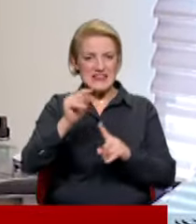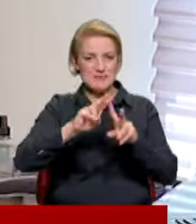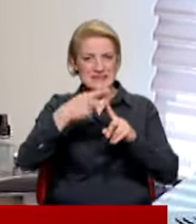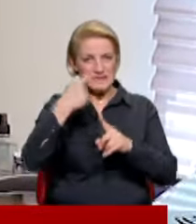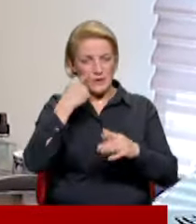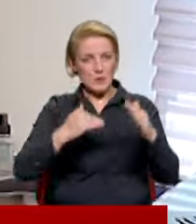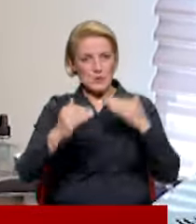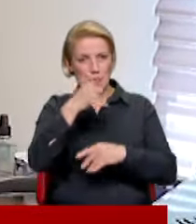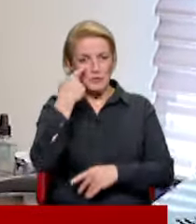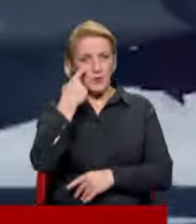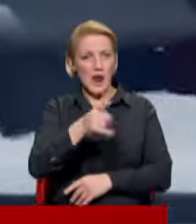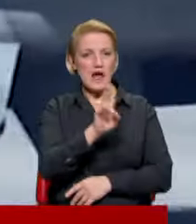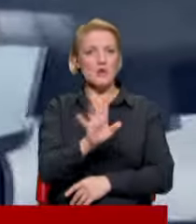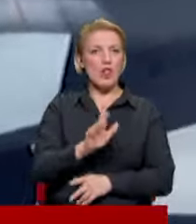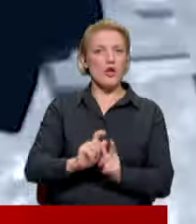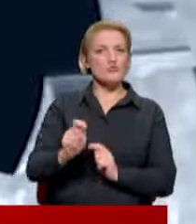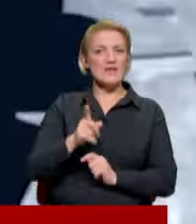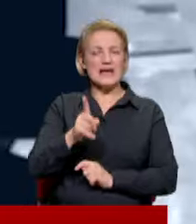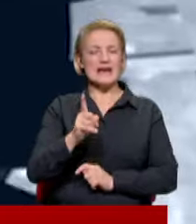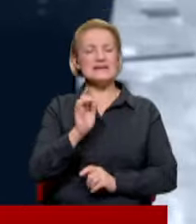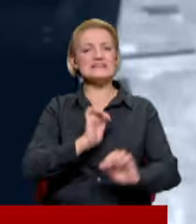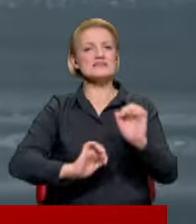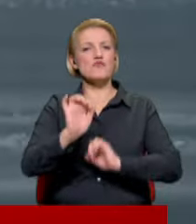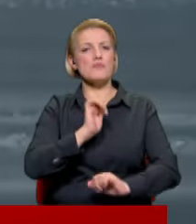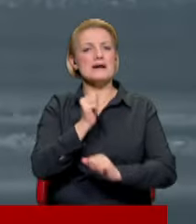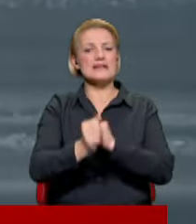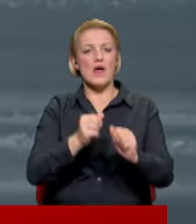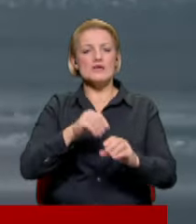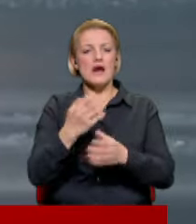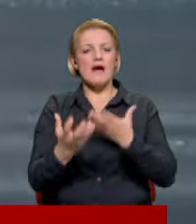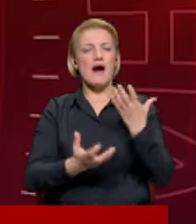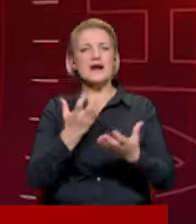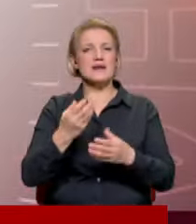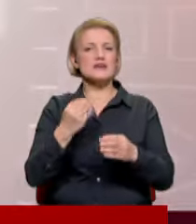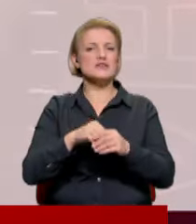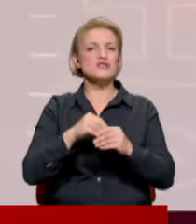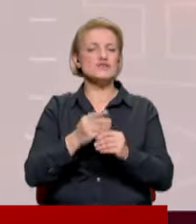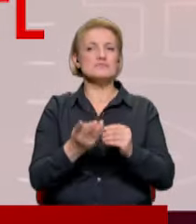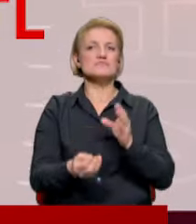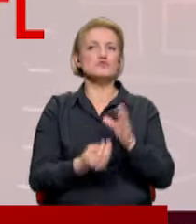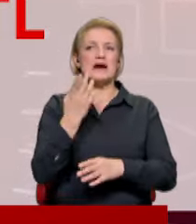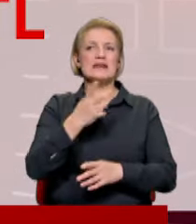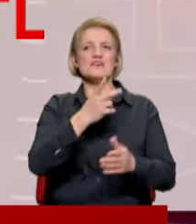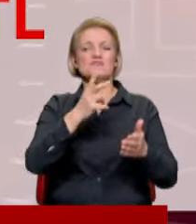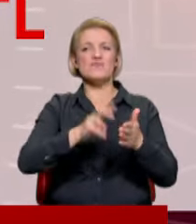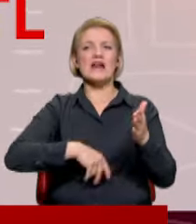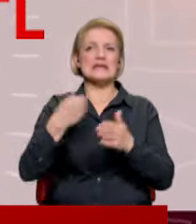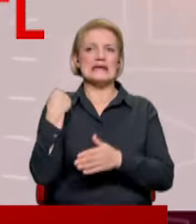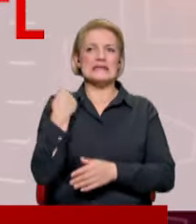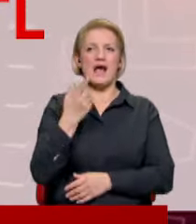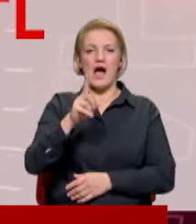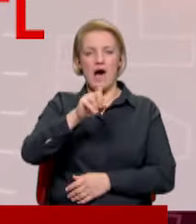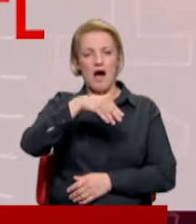üzerinden de bir para ödenecek iktidarın savunma sanayine kaynak için vatandaşa yüklediği yeni vergiler gayrimenkul alım satımında